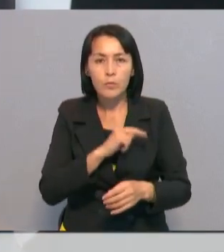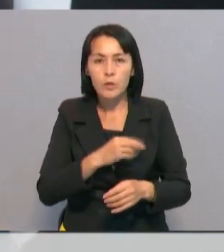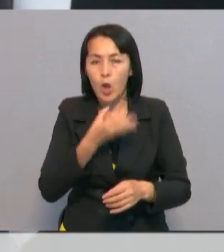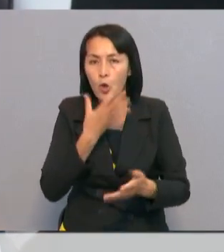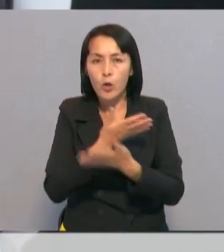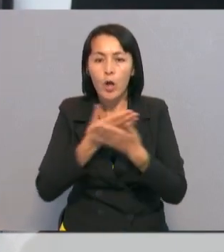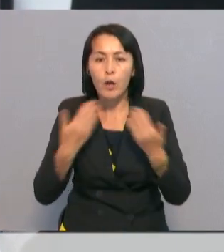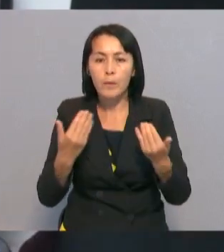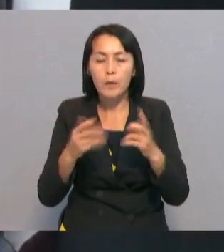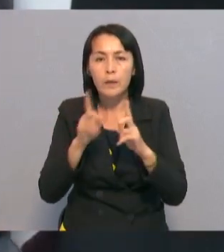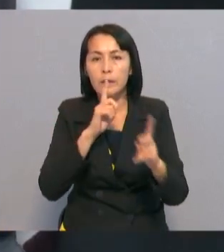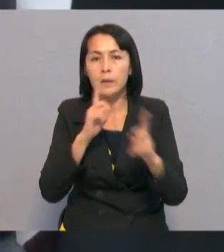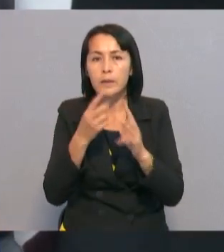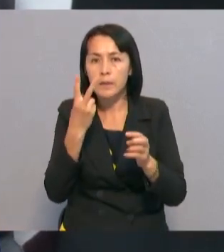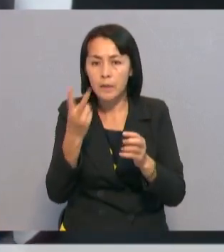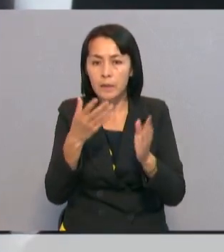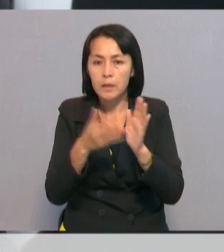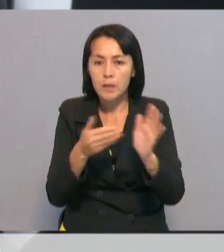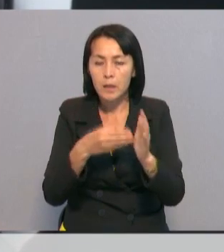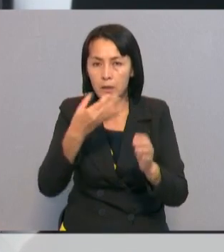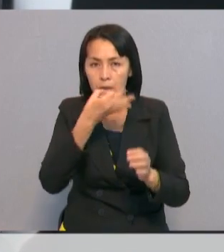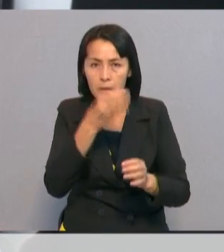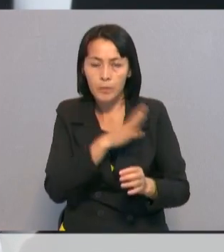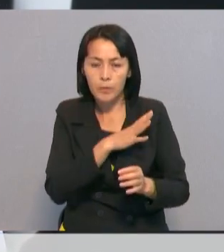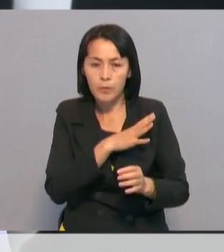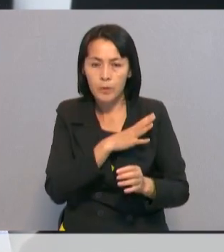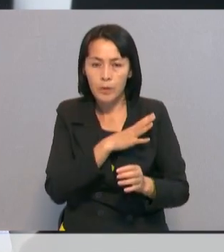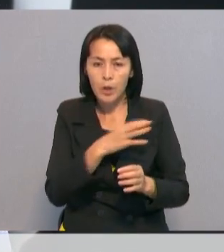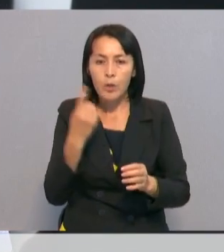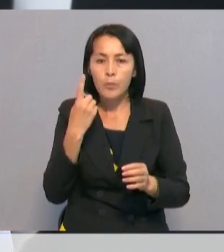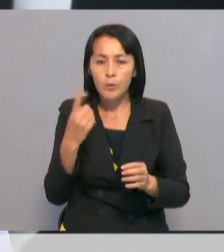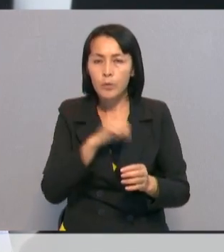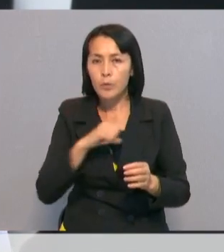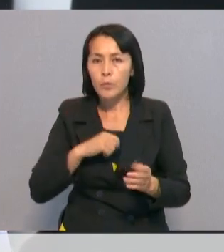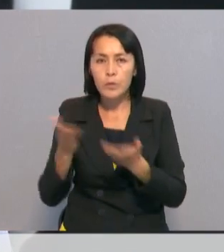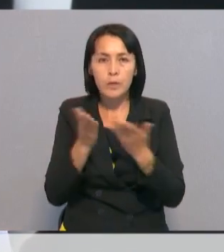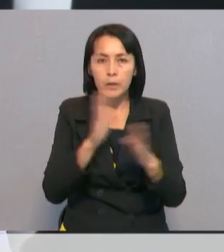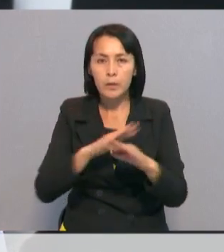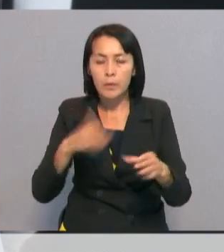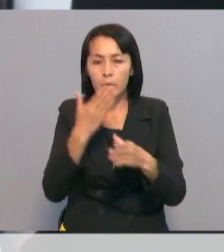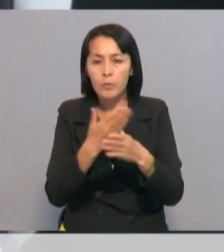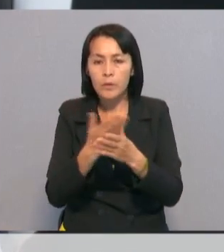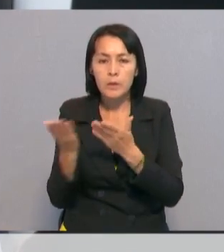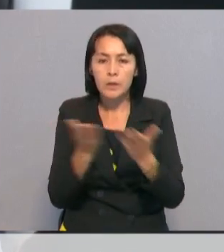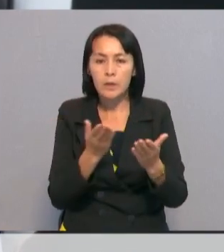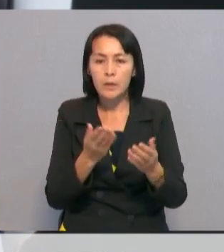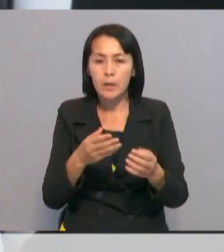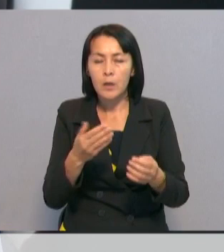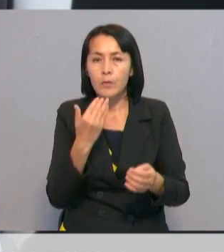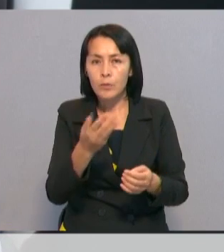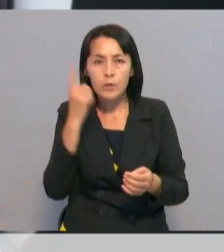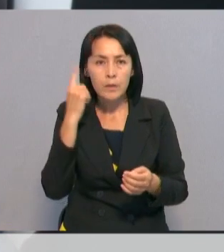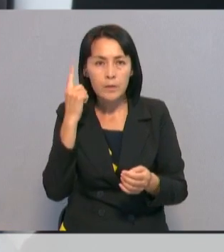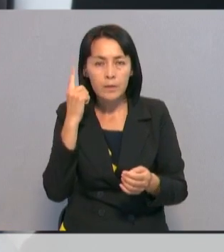отқан жоқ. Қоғамдық кеңесте екі рет шақырылып есеп берді. Біреуінде өз келмеді, орынбасарын жіберді. Өздеріңіз